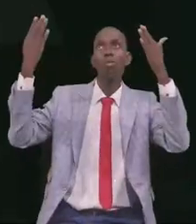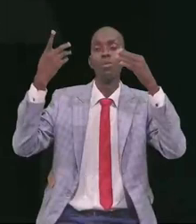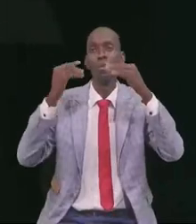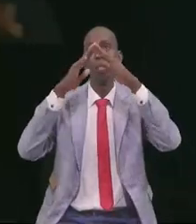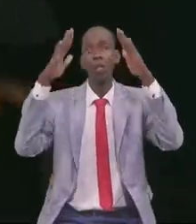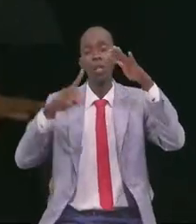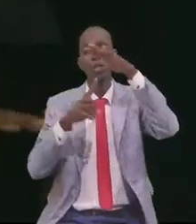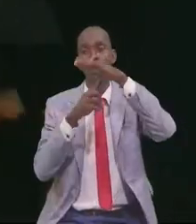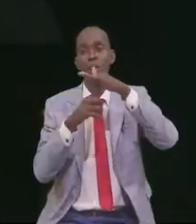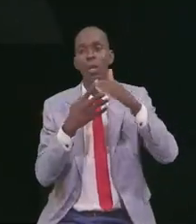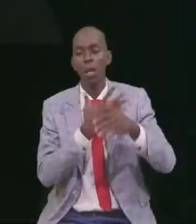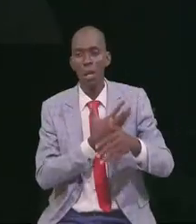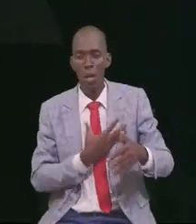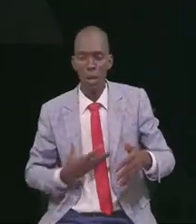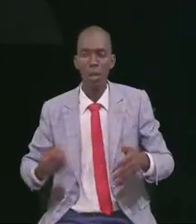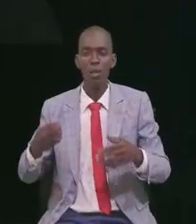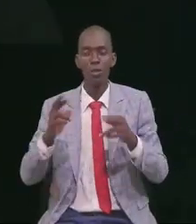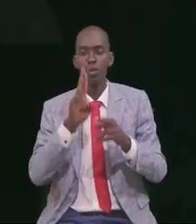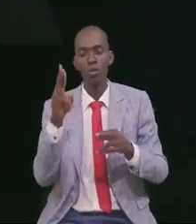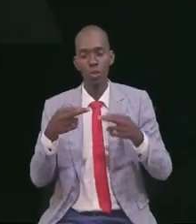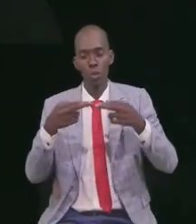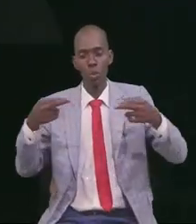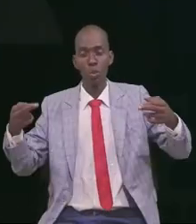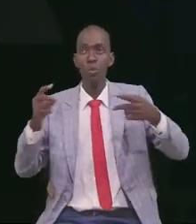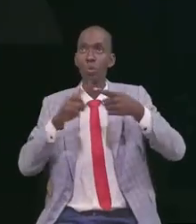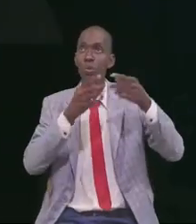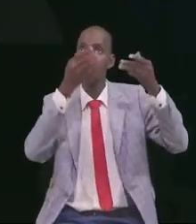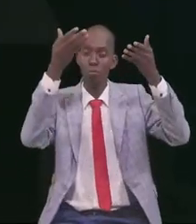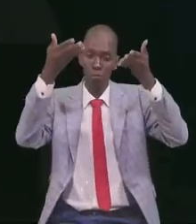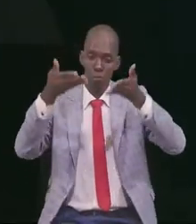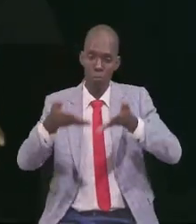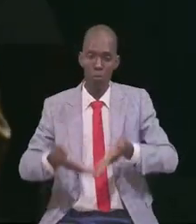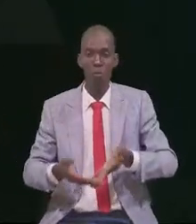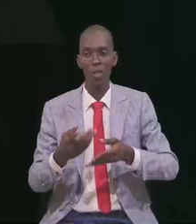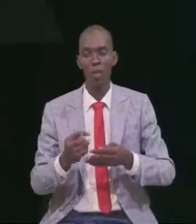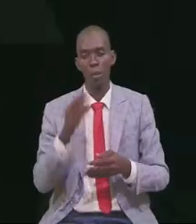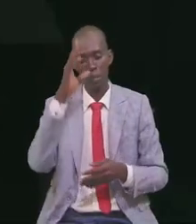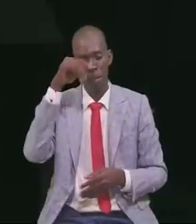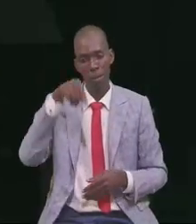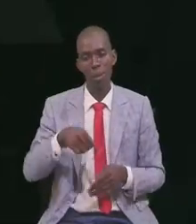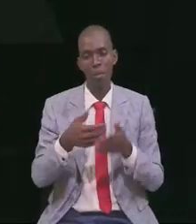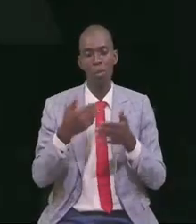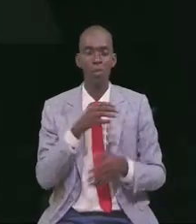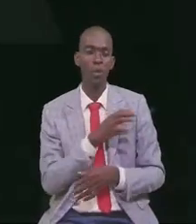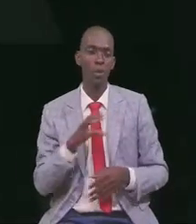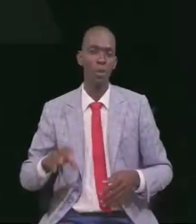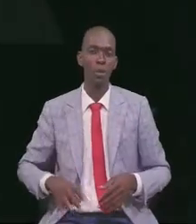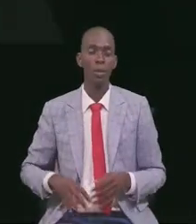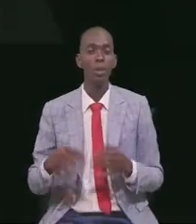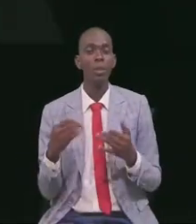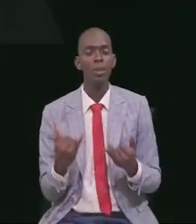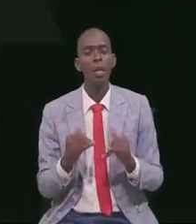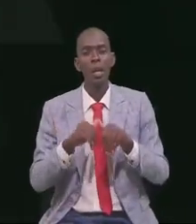là, pour faire descendre l'homme à la présence de Christ. Maintenant, comment est-ce qu'ils ont pu le